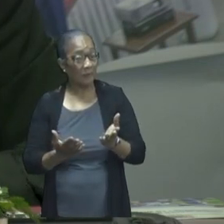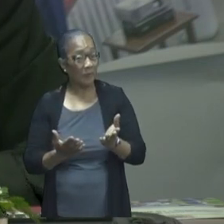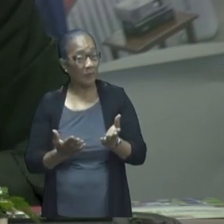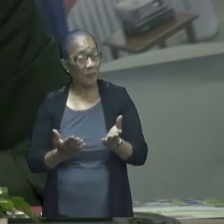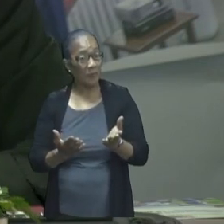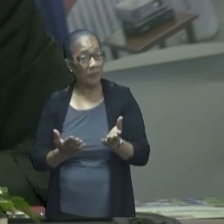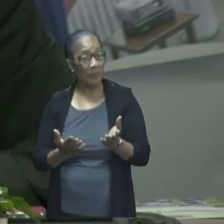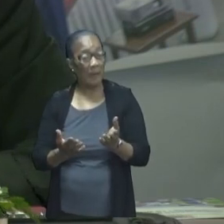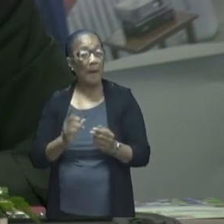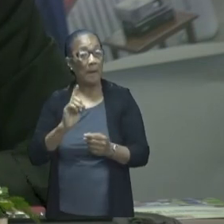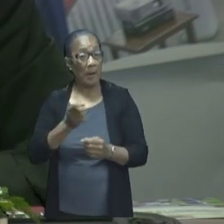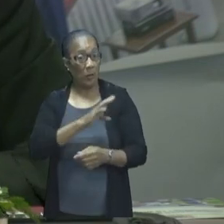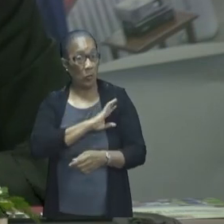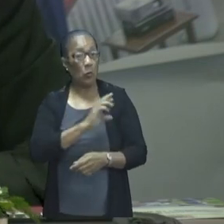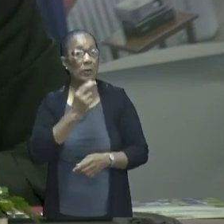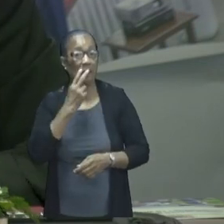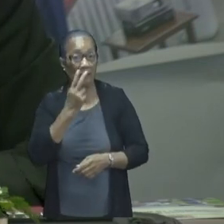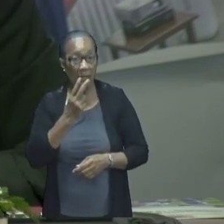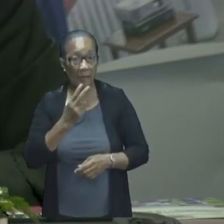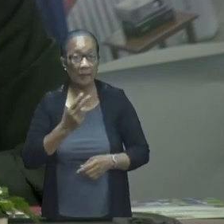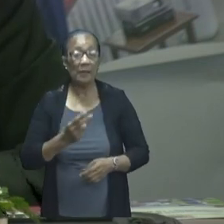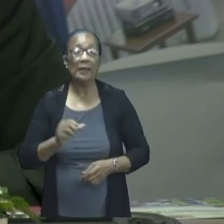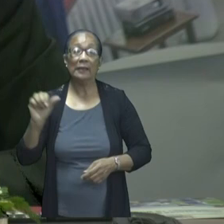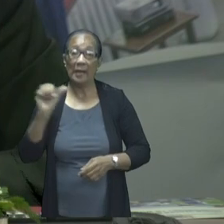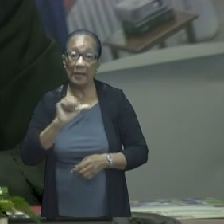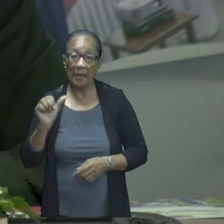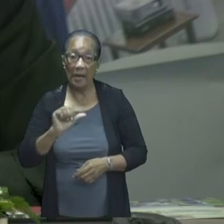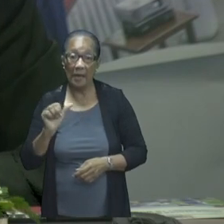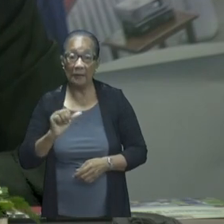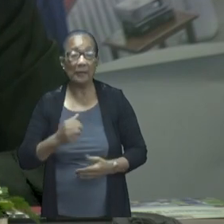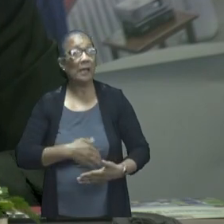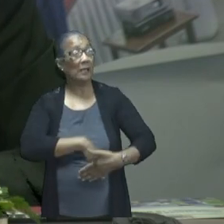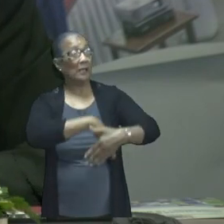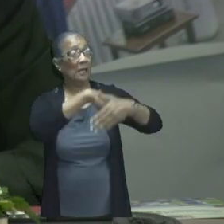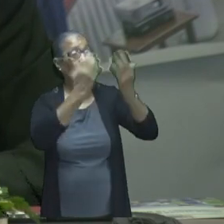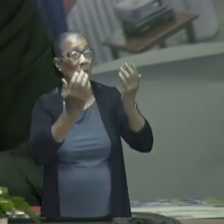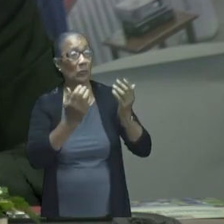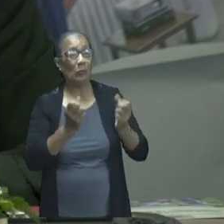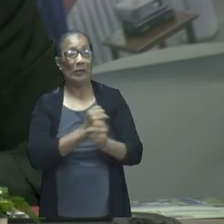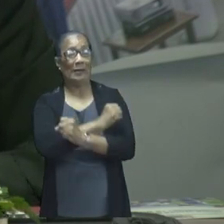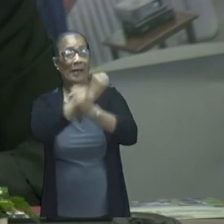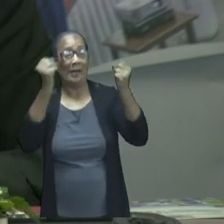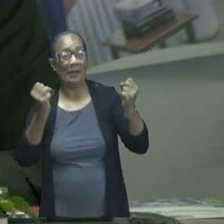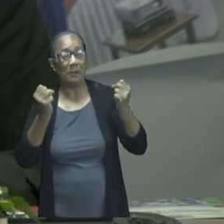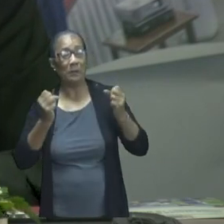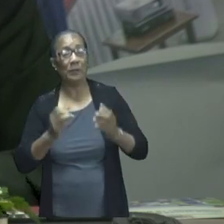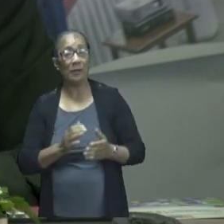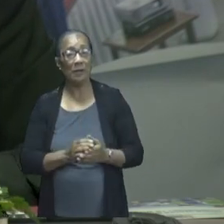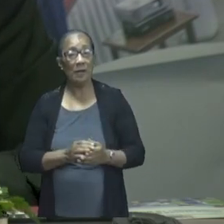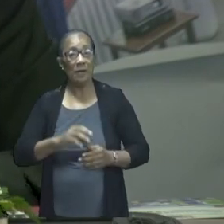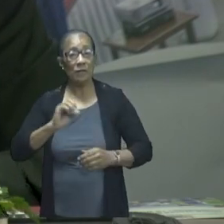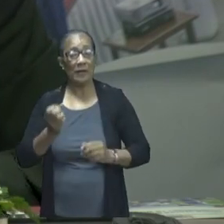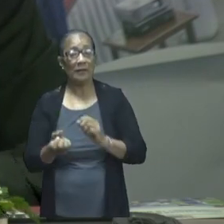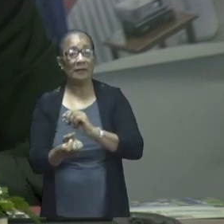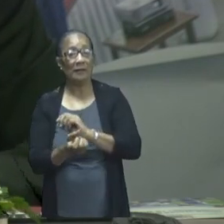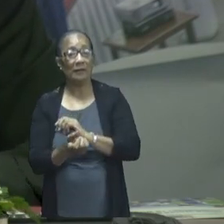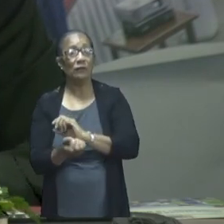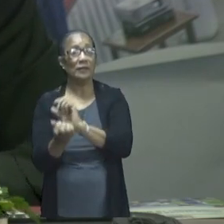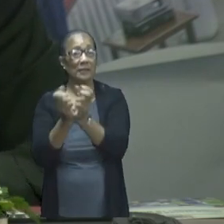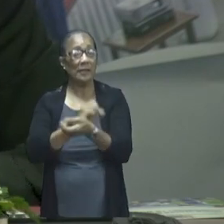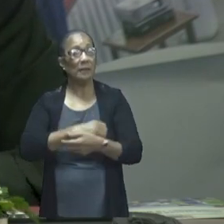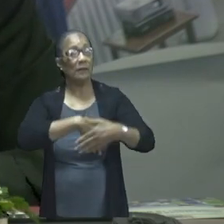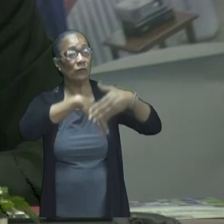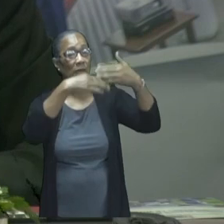maar kijken ook met tal van andere natuurrampen die aan het ontstaan zelfs gevolg van de climate change klimaat